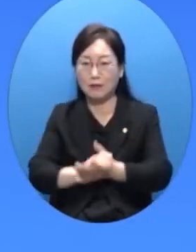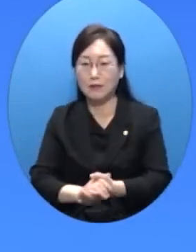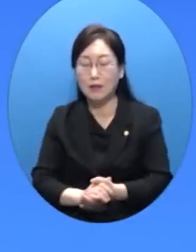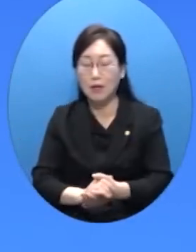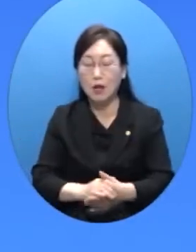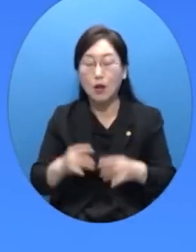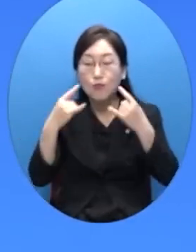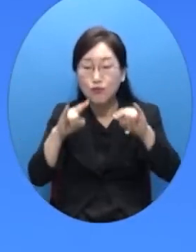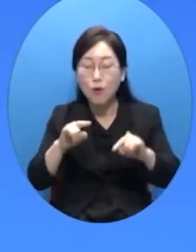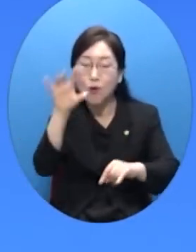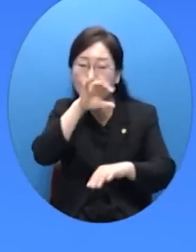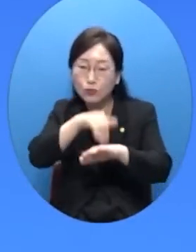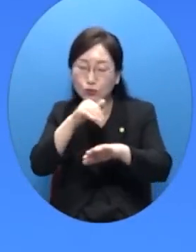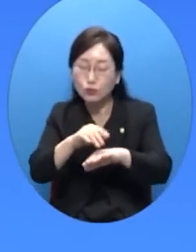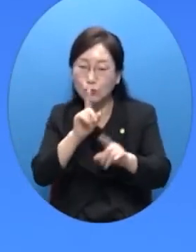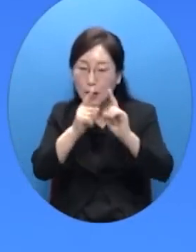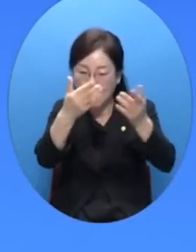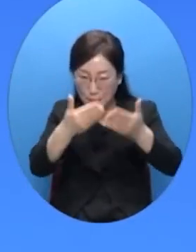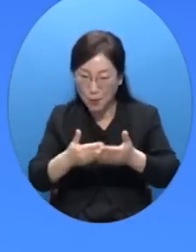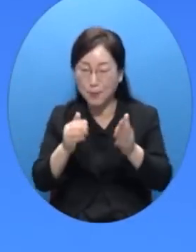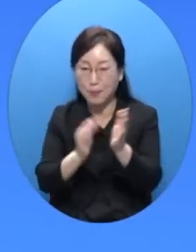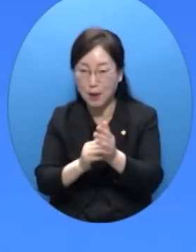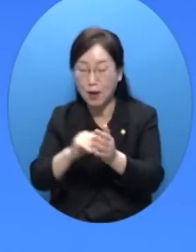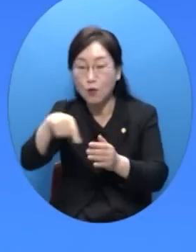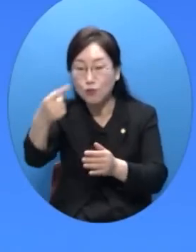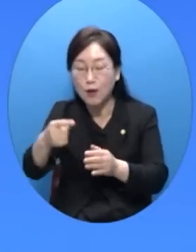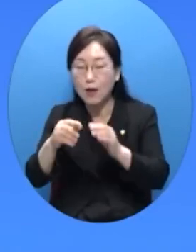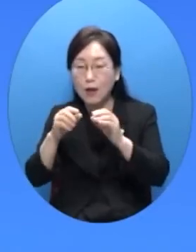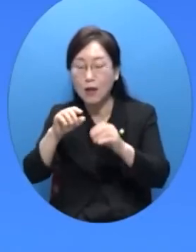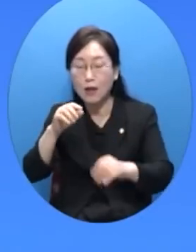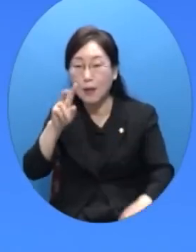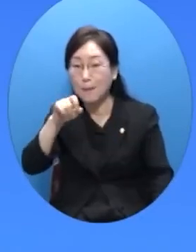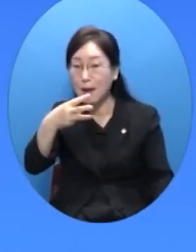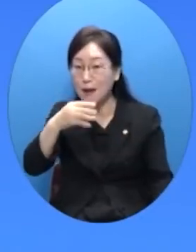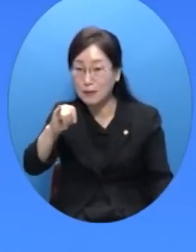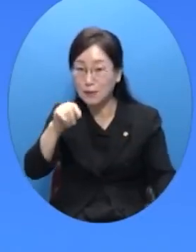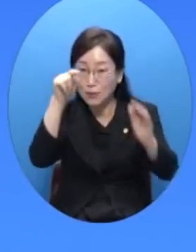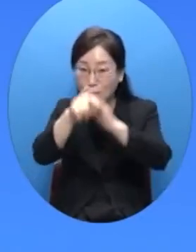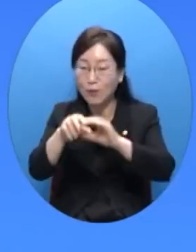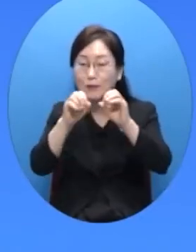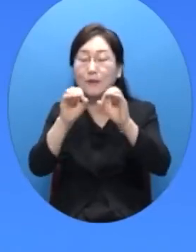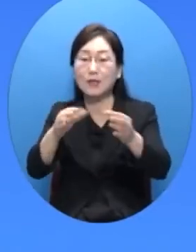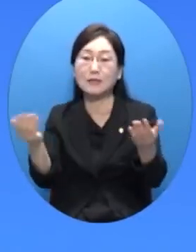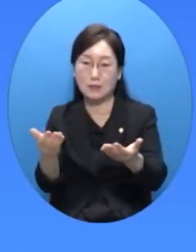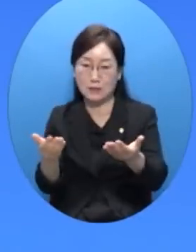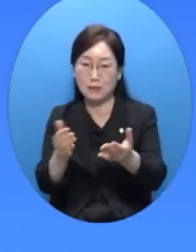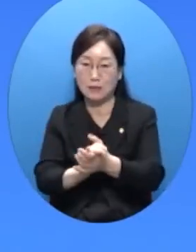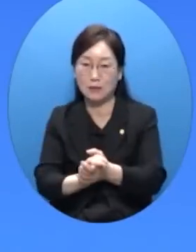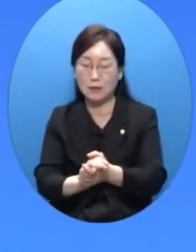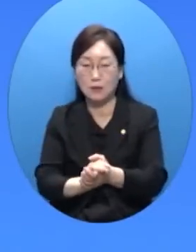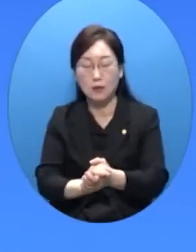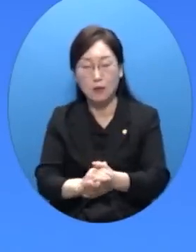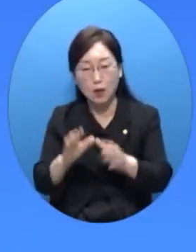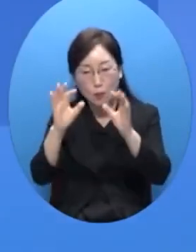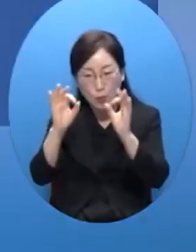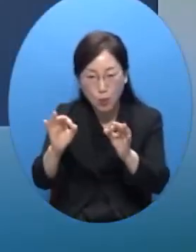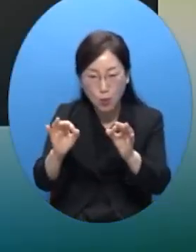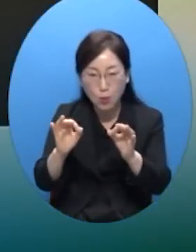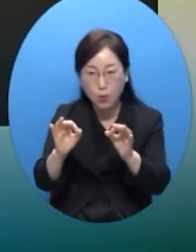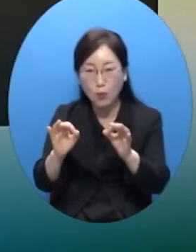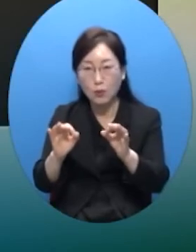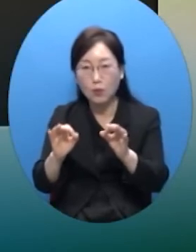연수 교육도 받고 그곳에 가서 사역을 하는데 그들이 주로 보험전대 대상으로